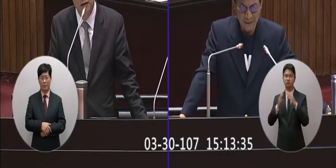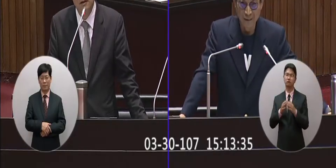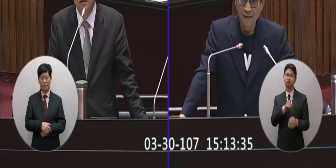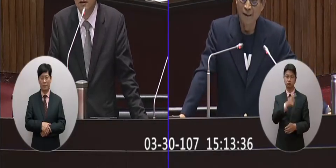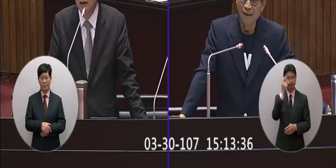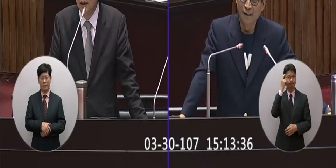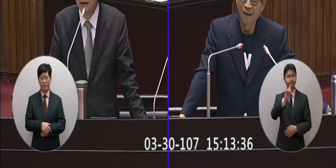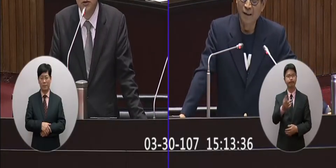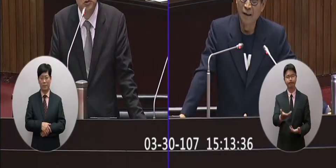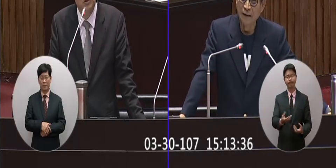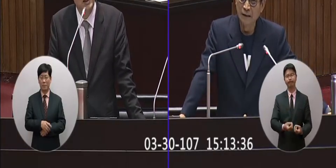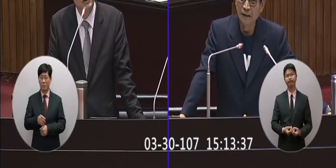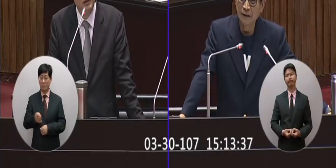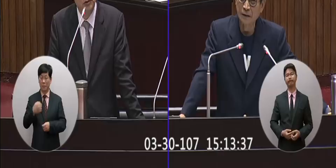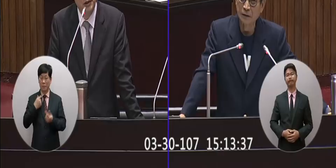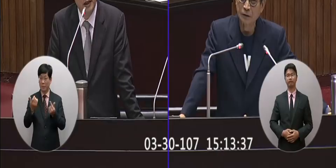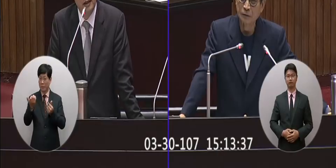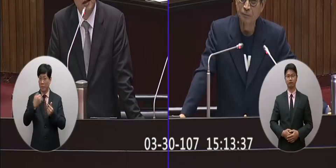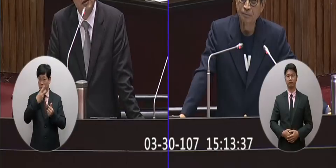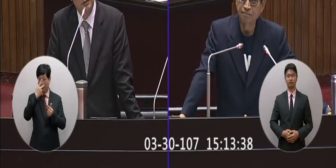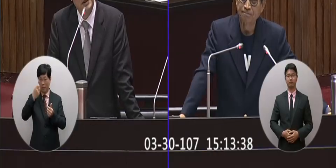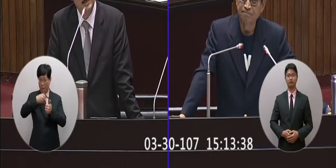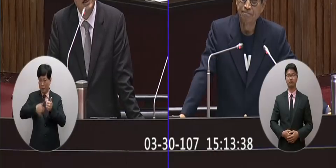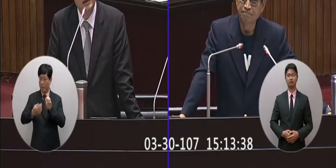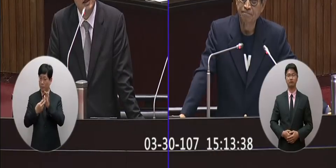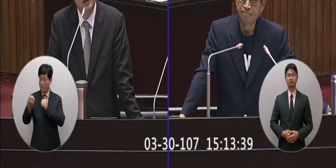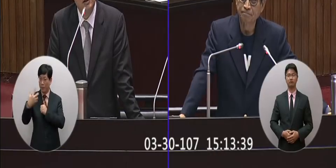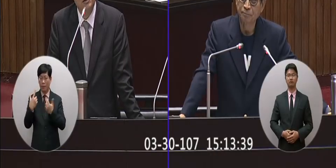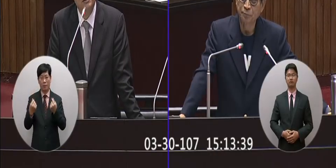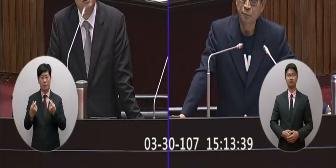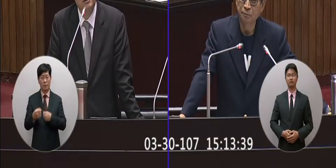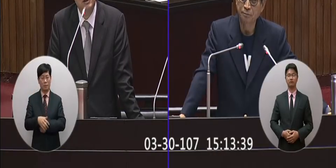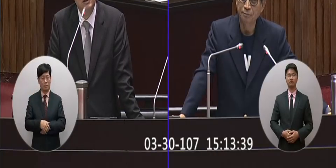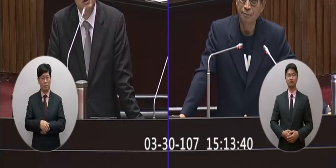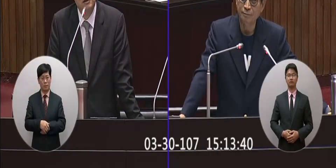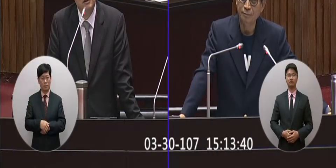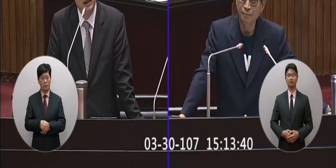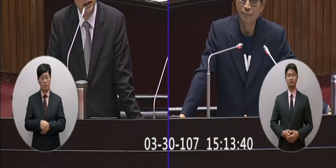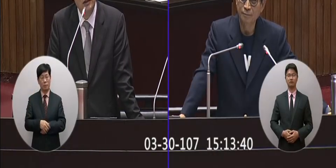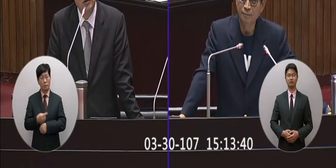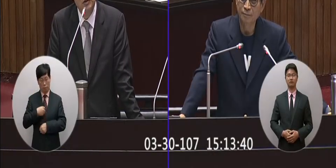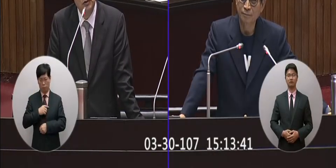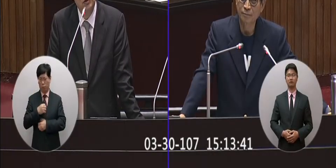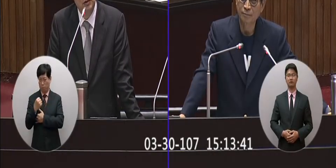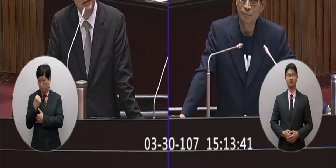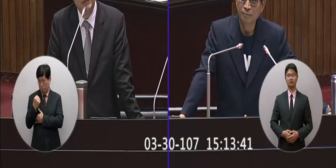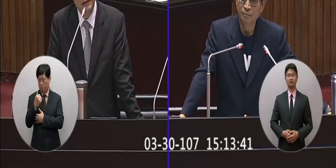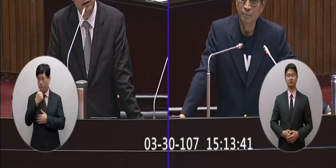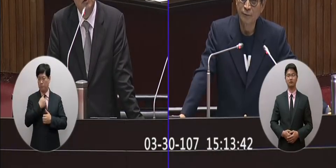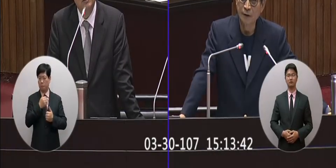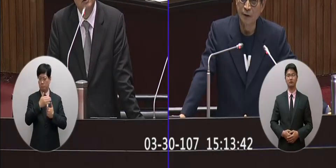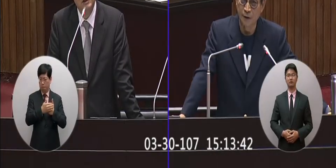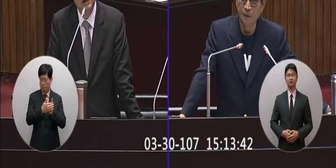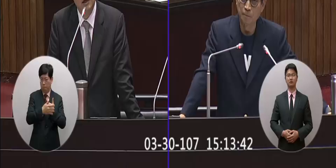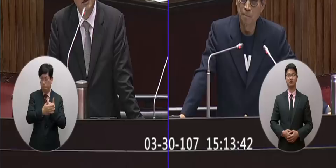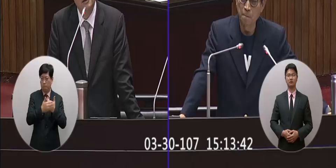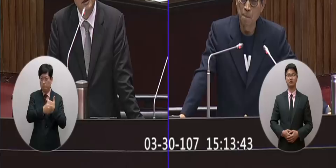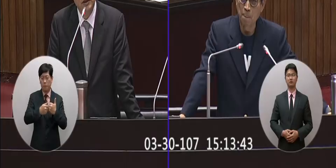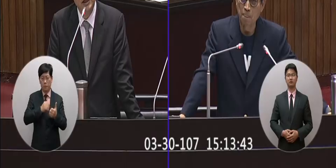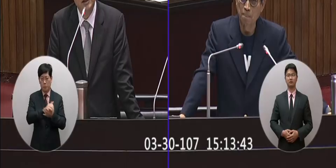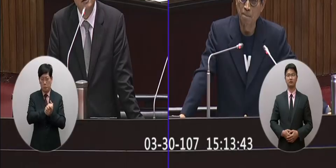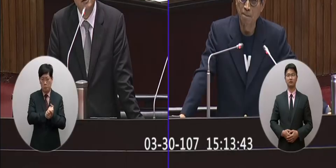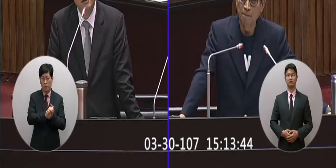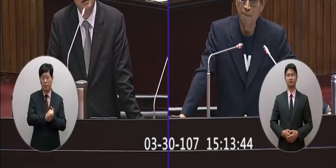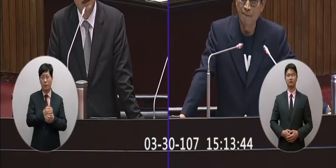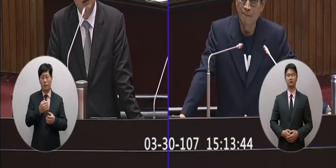是，一如赖委员所言，我们当然要尽力的去稳住我们的邦交国。 是，